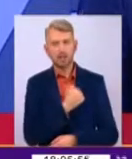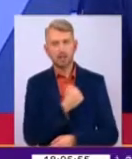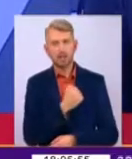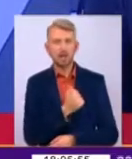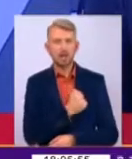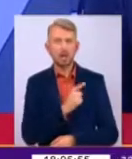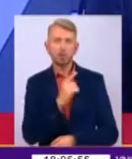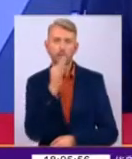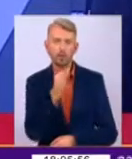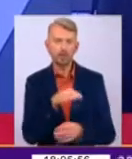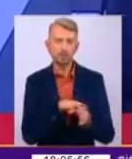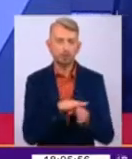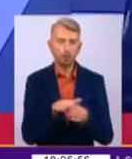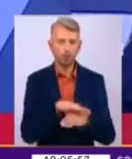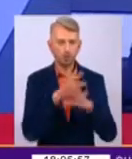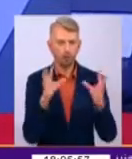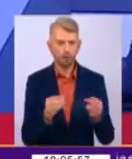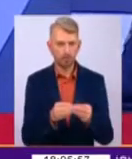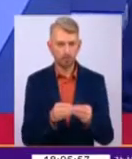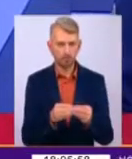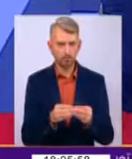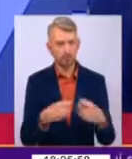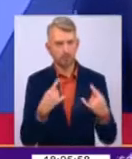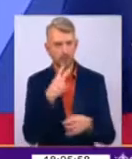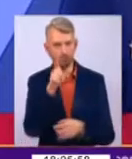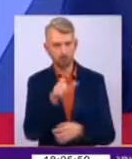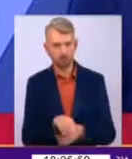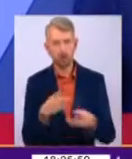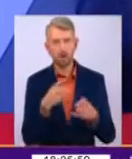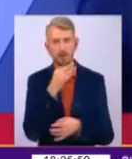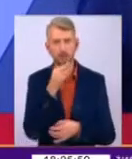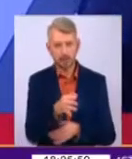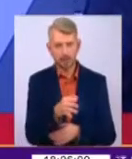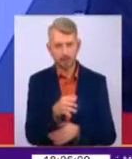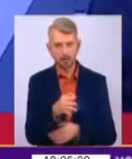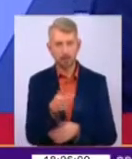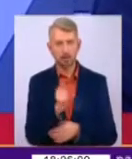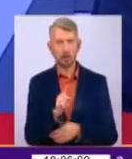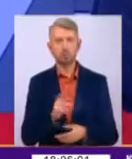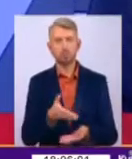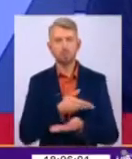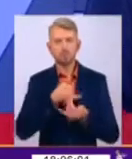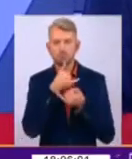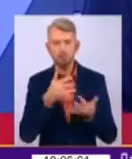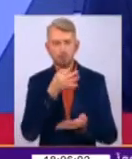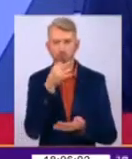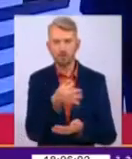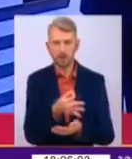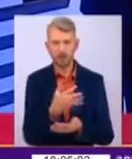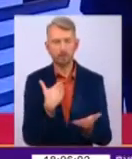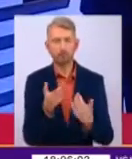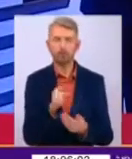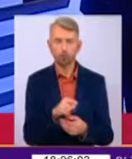щоб відповісти в повному об'ємі нашому телеглядачу, треба сказати те, що ми не можемо сказати відносно